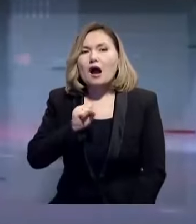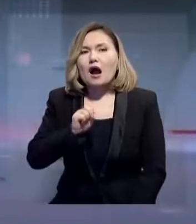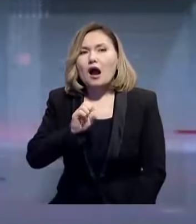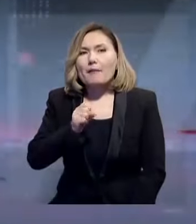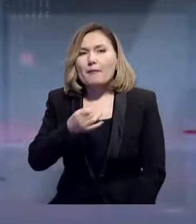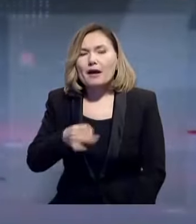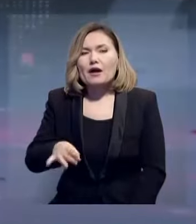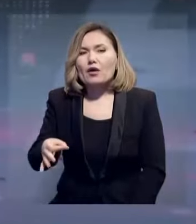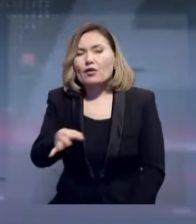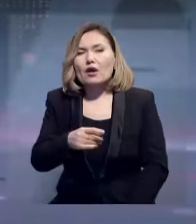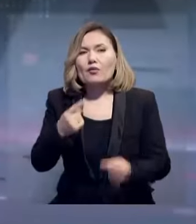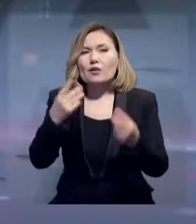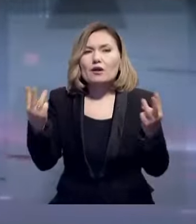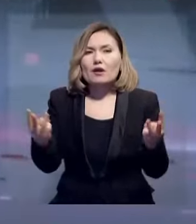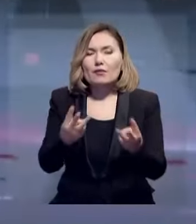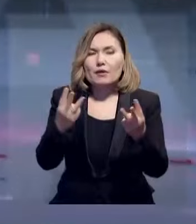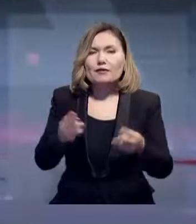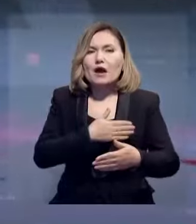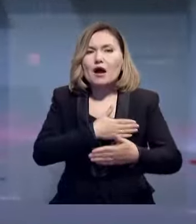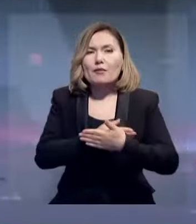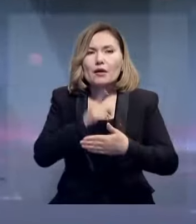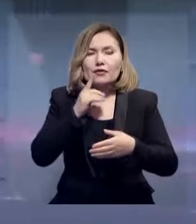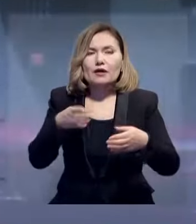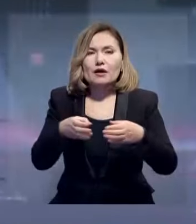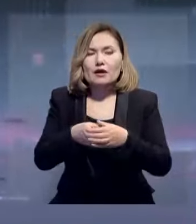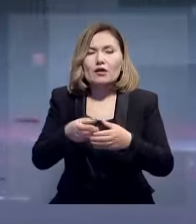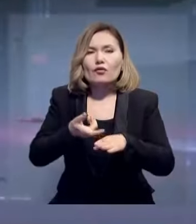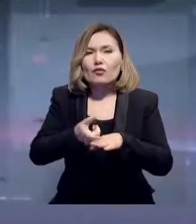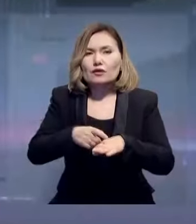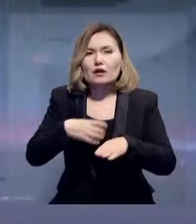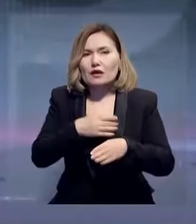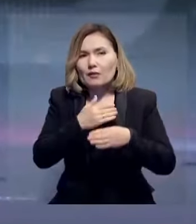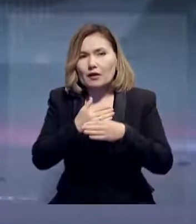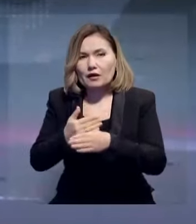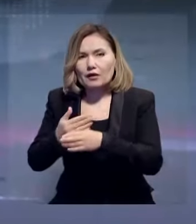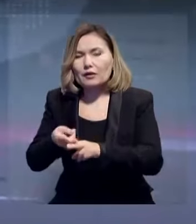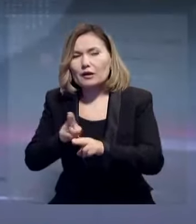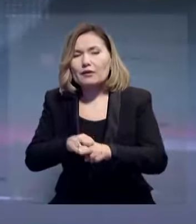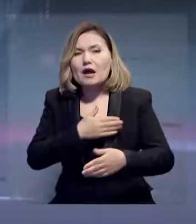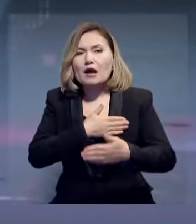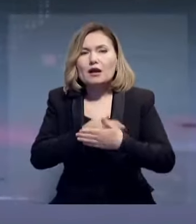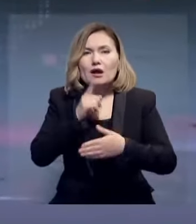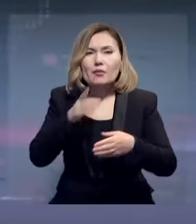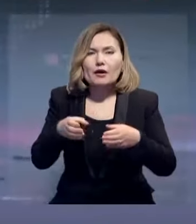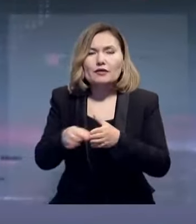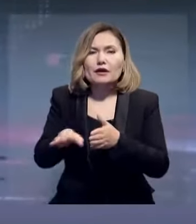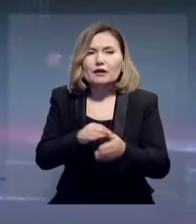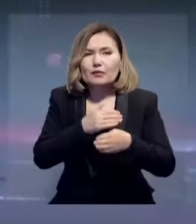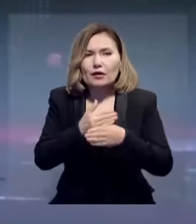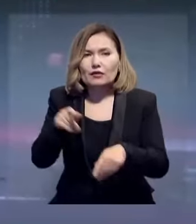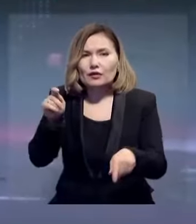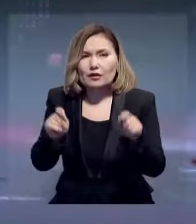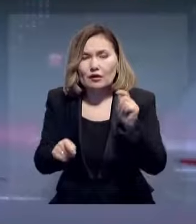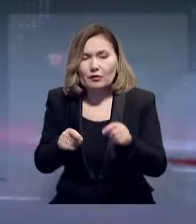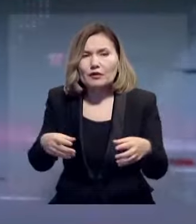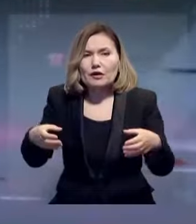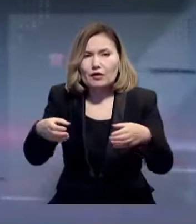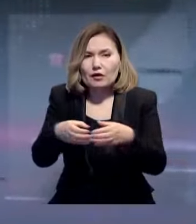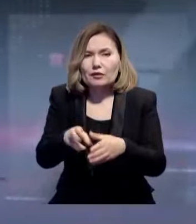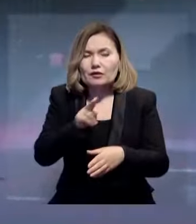Абай облысындағы алапат өрт волонтерлік қозғалыстың маңыздылығын көрсетті. Өйткені еріктілер тез арада көмекке келіп